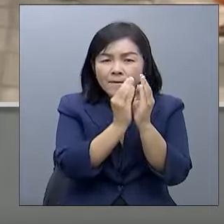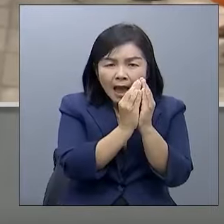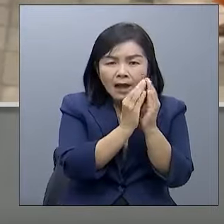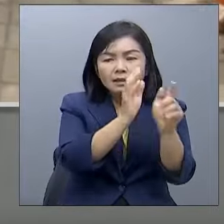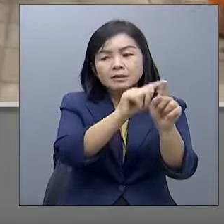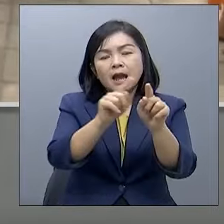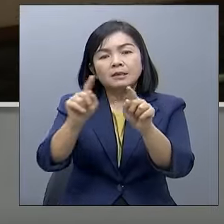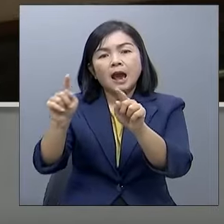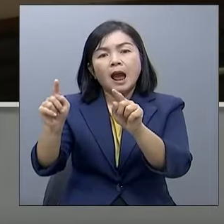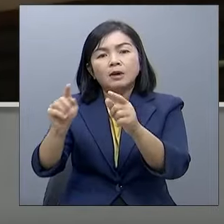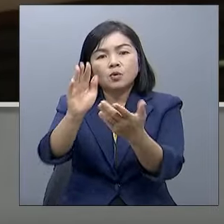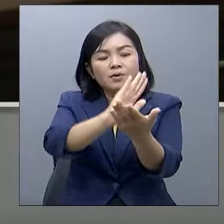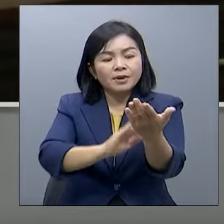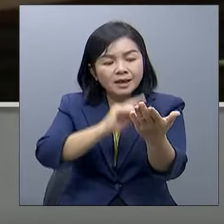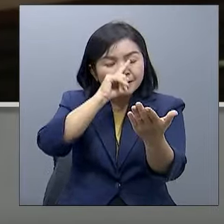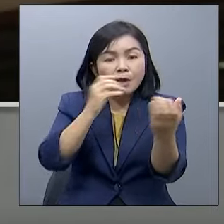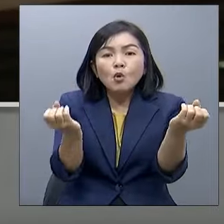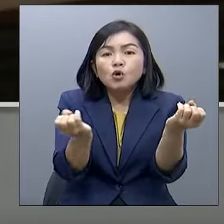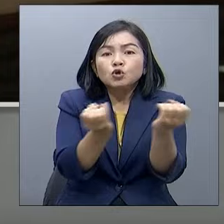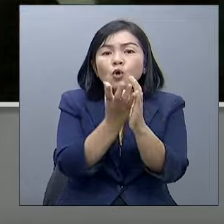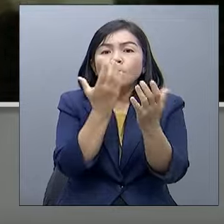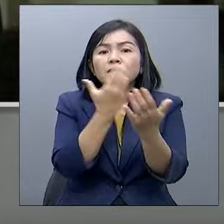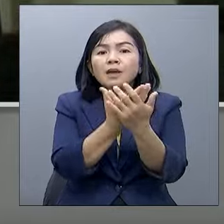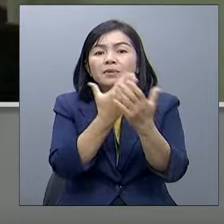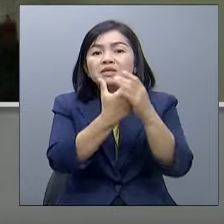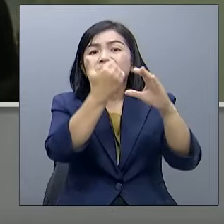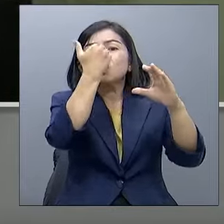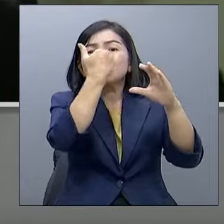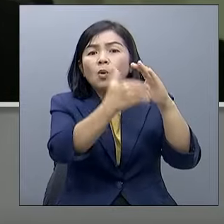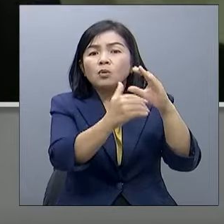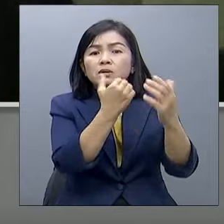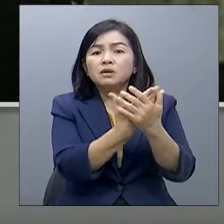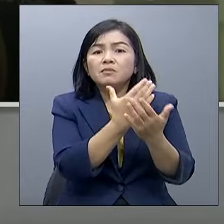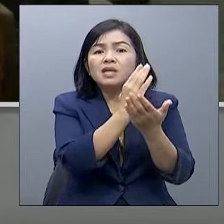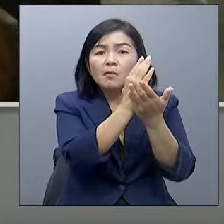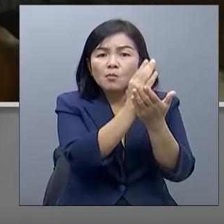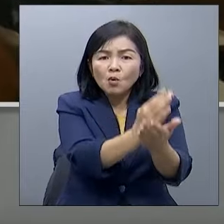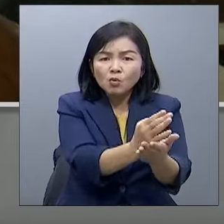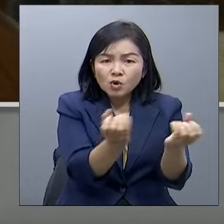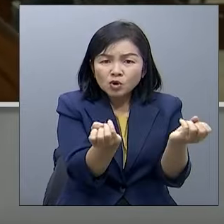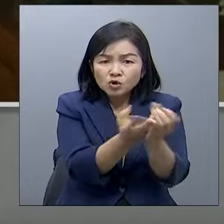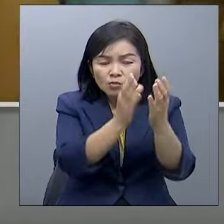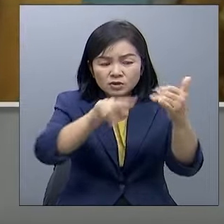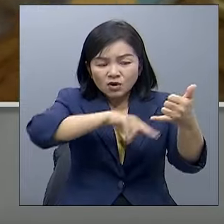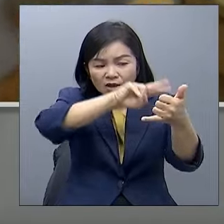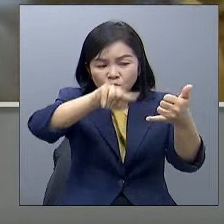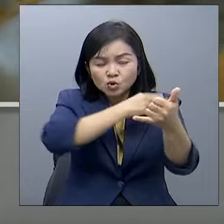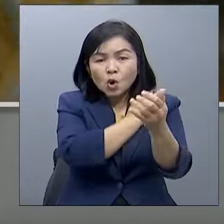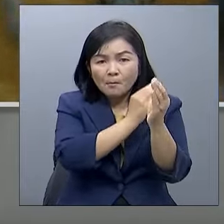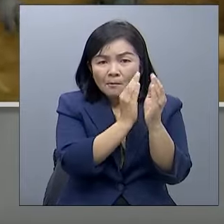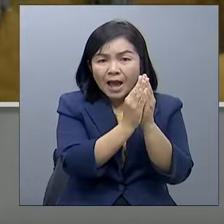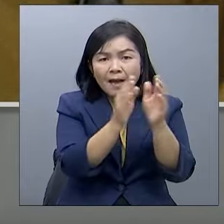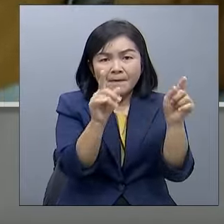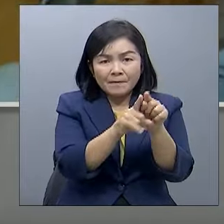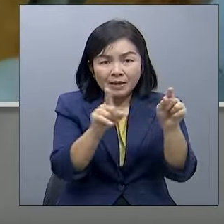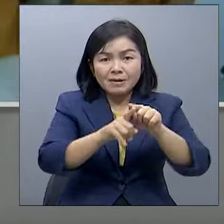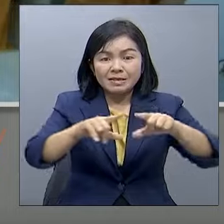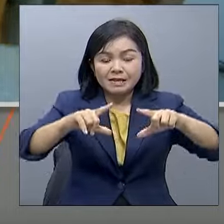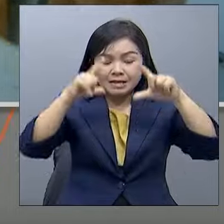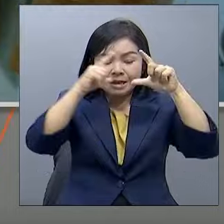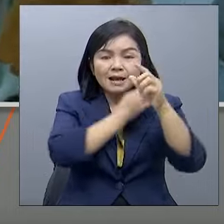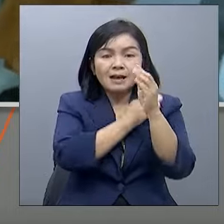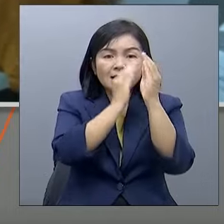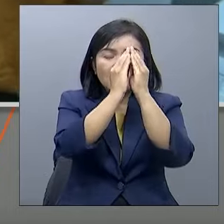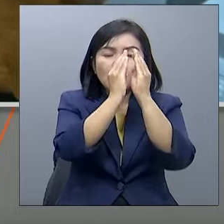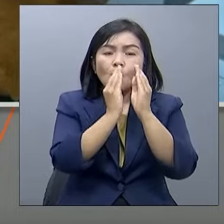ายพื้นที่กลับมาเสียหายจากเรื่องเงินทองหรือต้องเผชิญกับการตรวจสอบครั้งใหญ่เช่นวัดดังอย่างคดีวัดพระธร